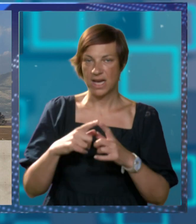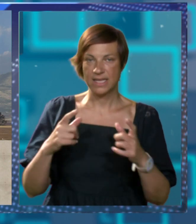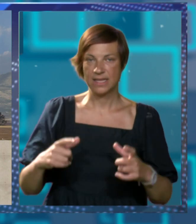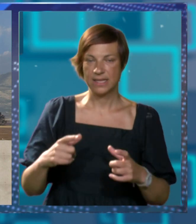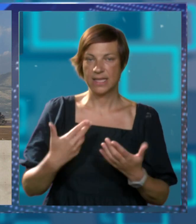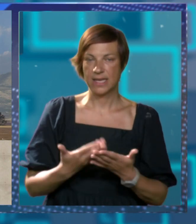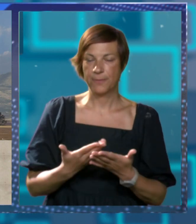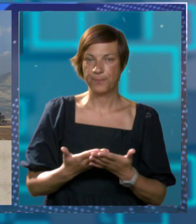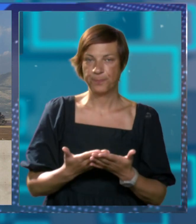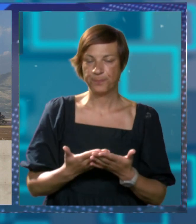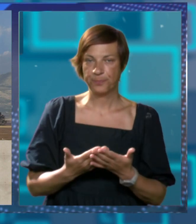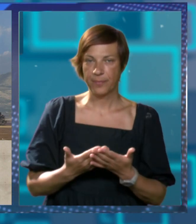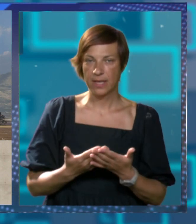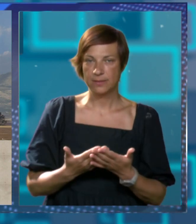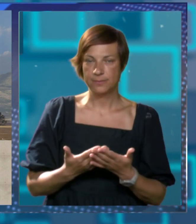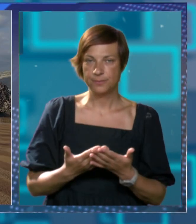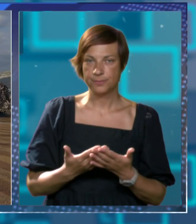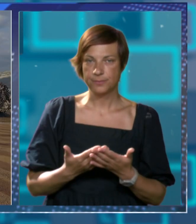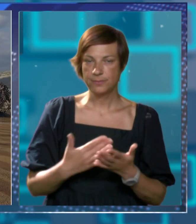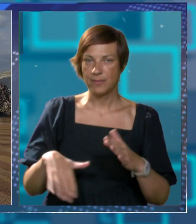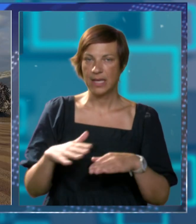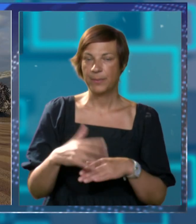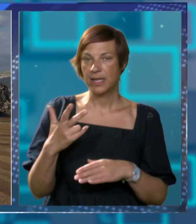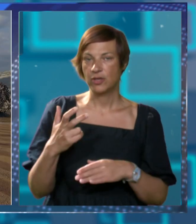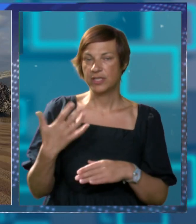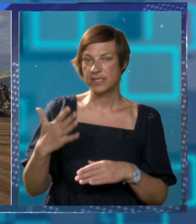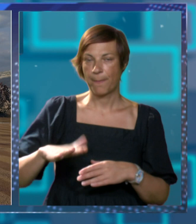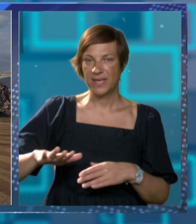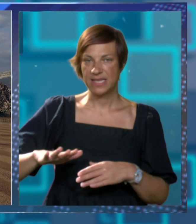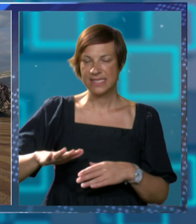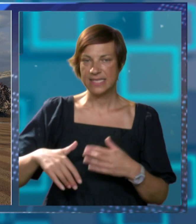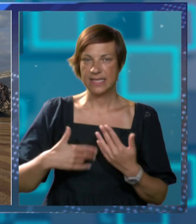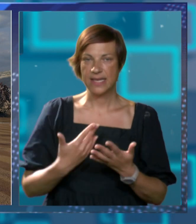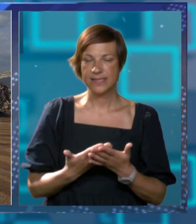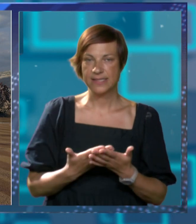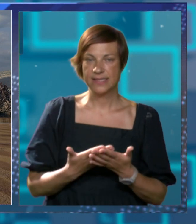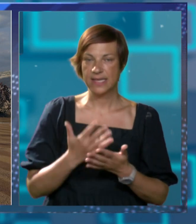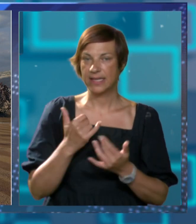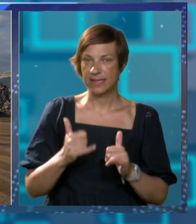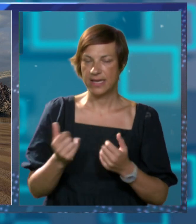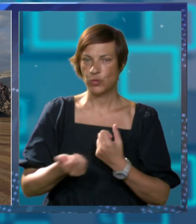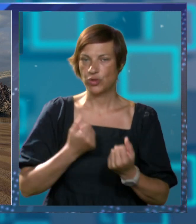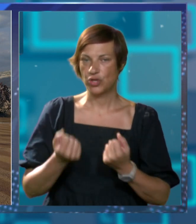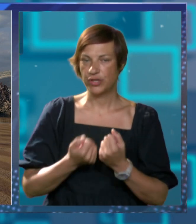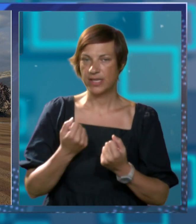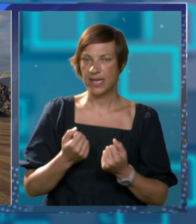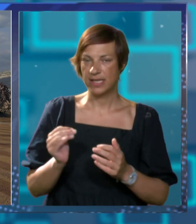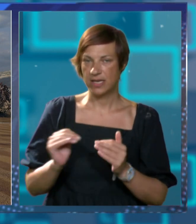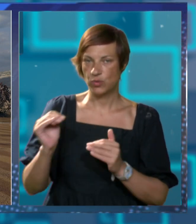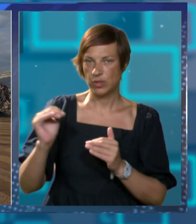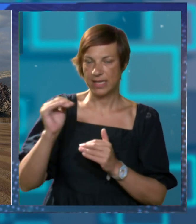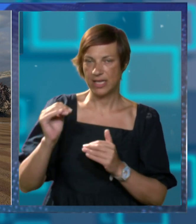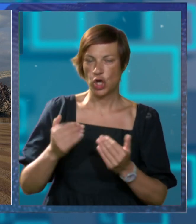ali opravdanja ima, s obzirom da je preko 350 djece trenutno trenira u više